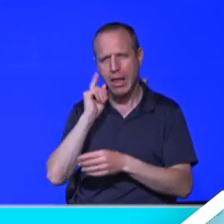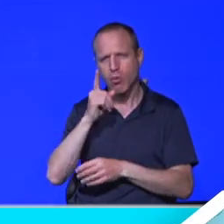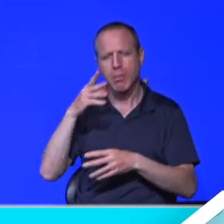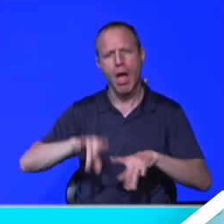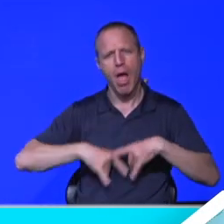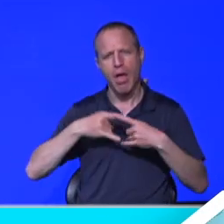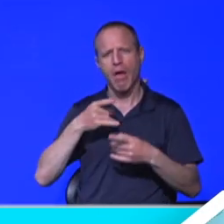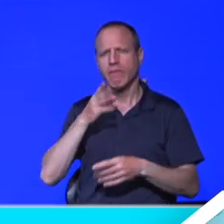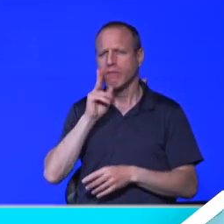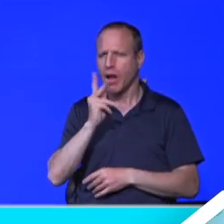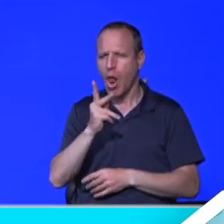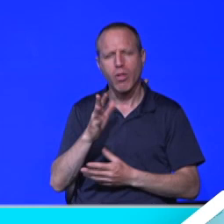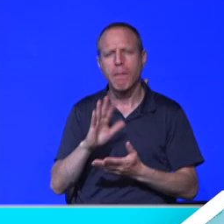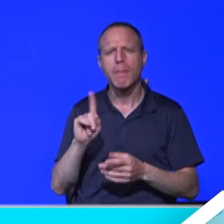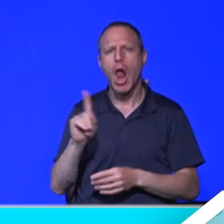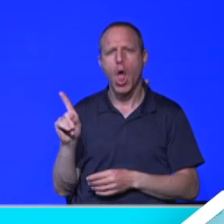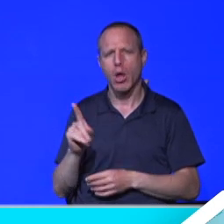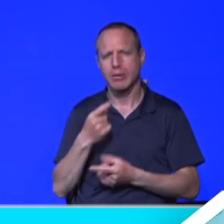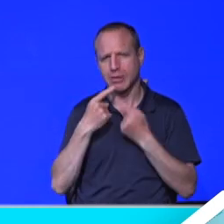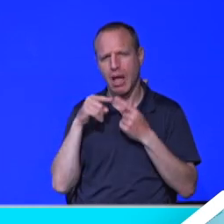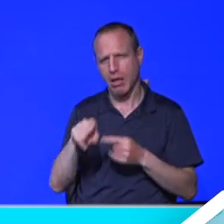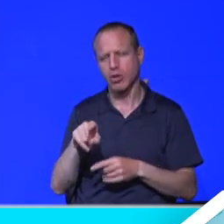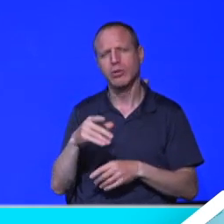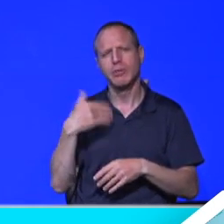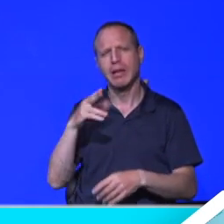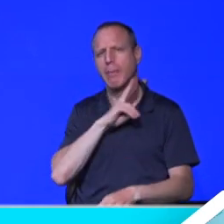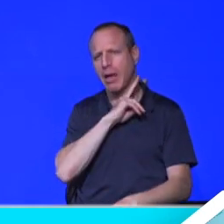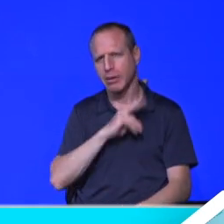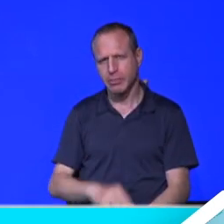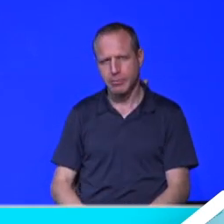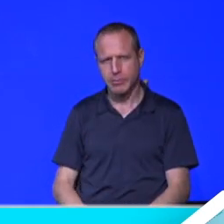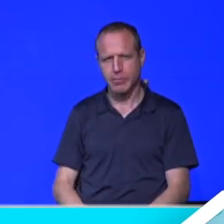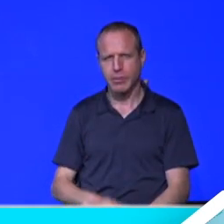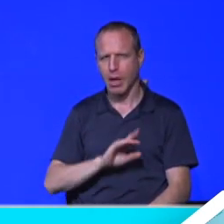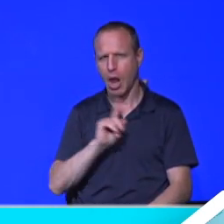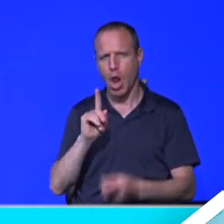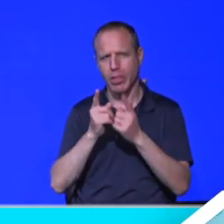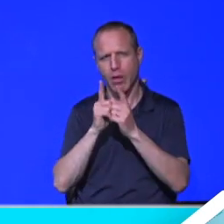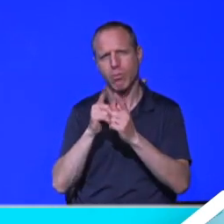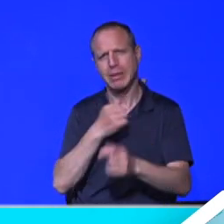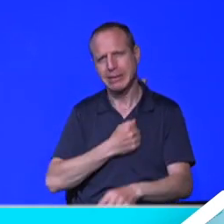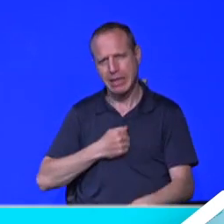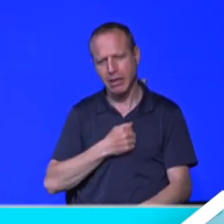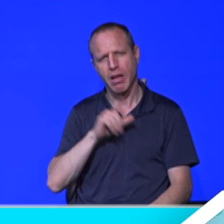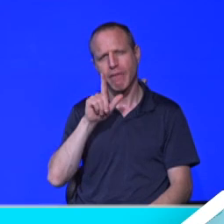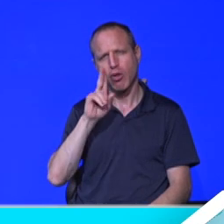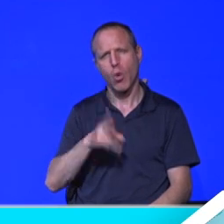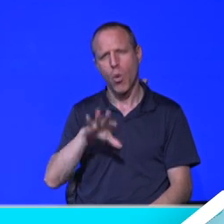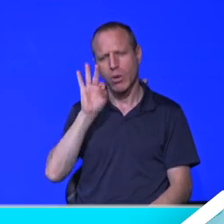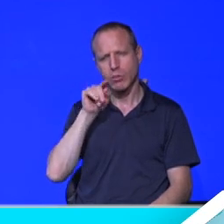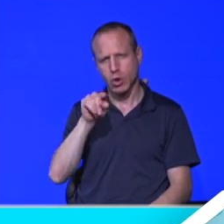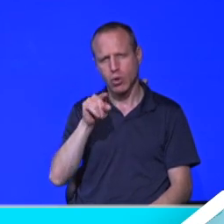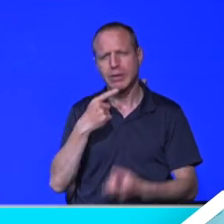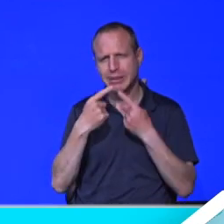חייו ונעצות ומה לא. השיחה הזאת תתקיים באנגלית, ללא תרגום לצערי, אבל תוכלו למצוא אותו,